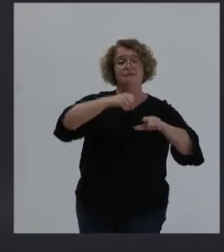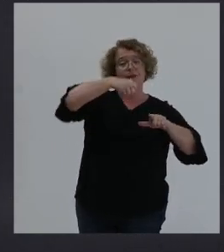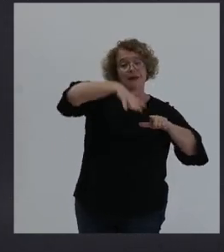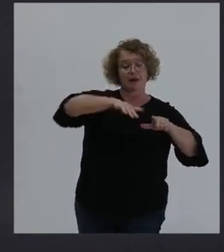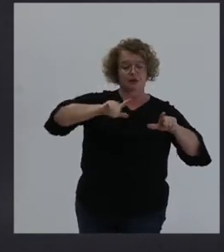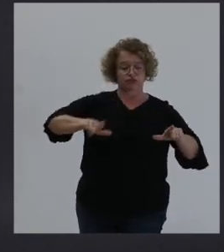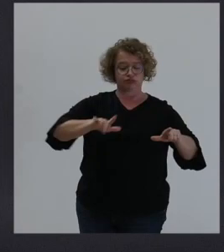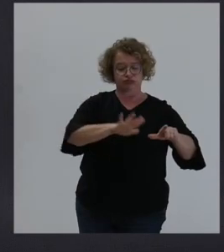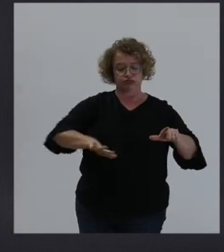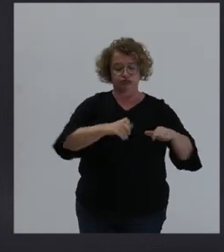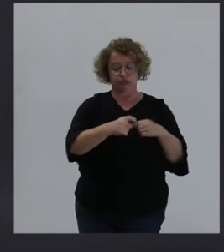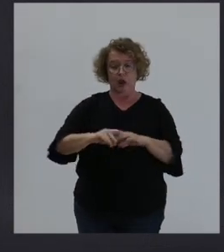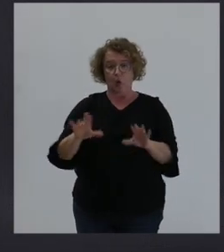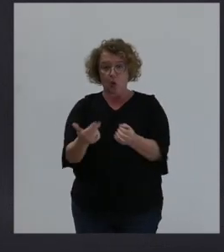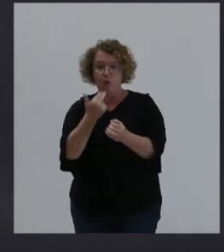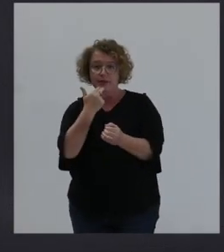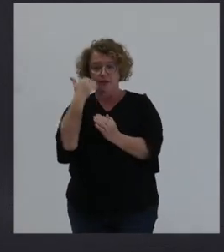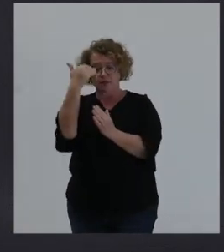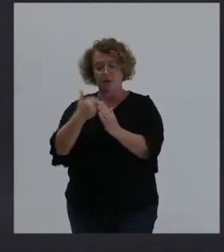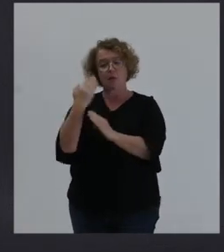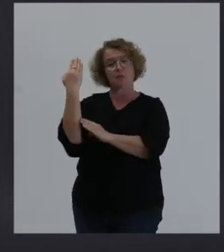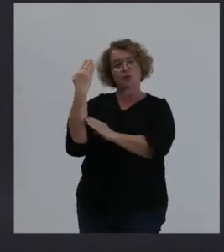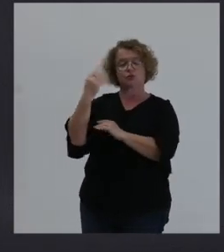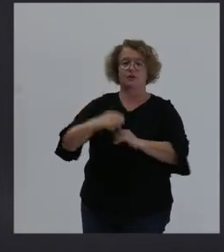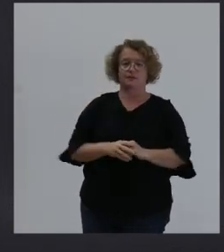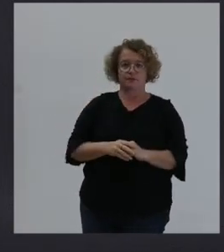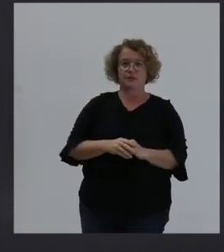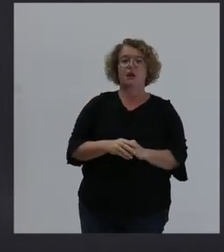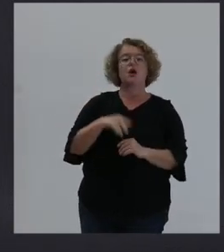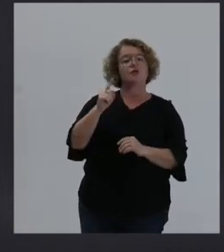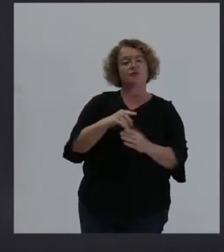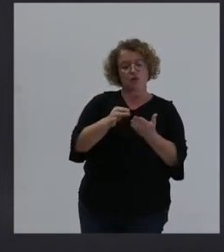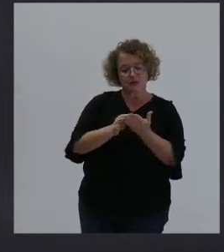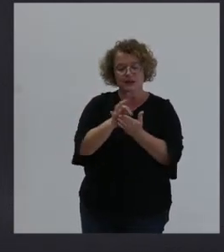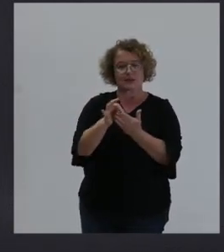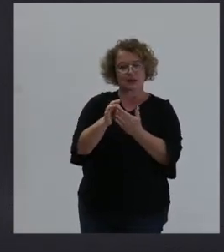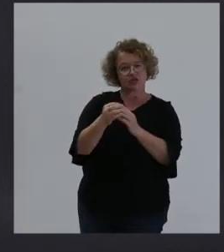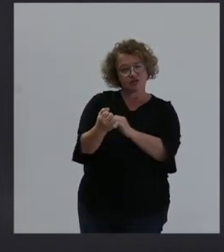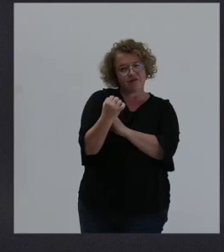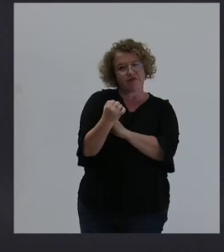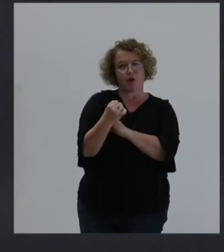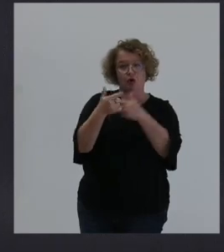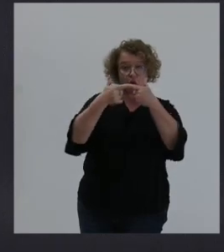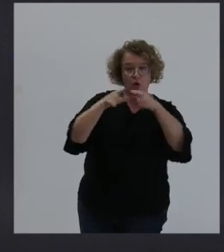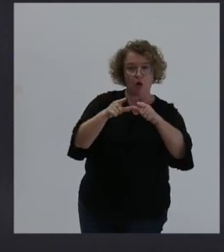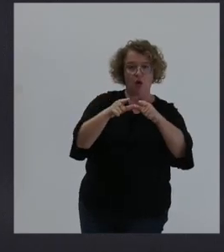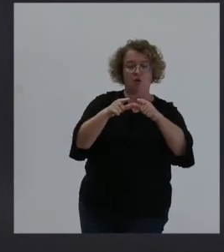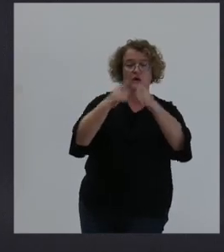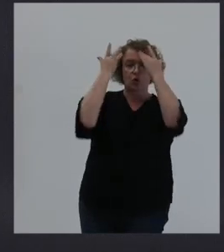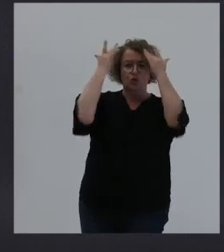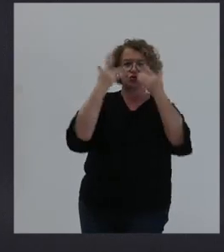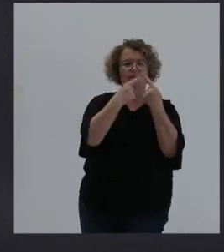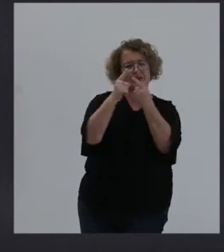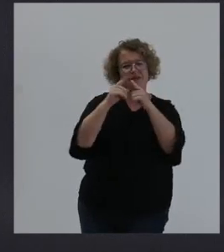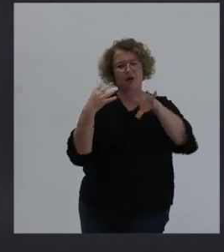compétences. Nous avons bien sûr une stratégie forte à porter dans le domaine des langues et des relations interculturelles, en nous appuyant notamment sur la